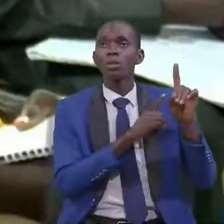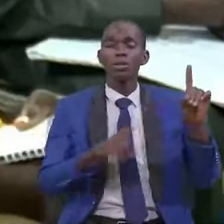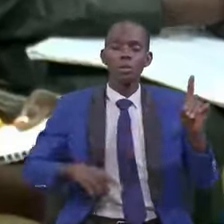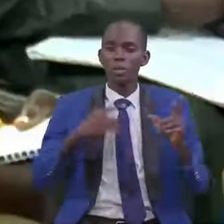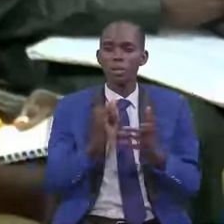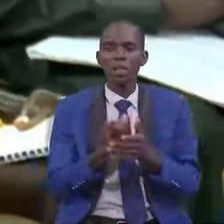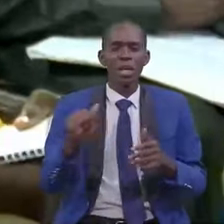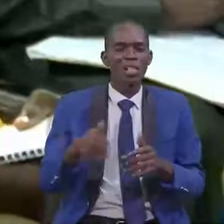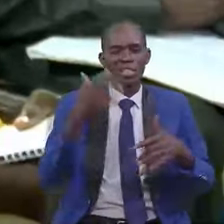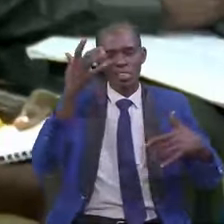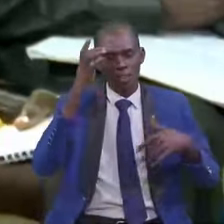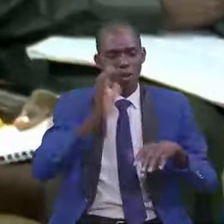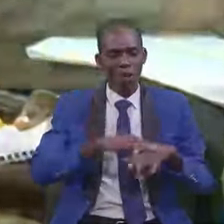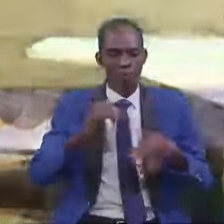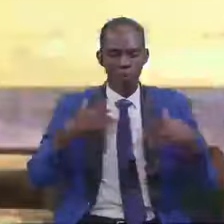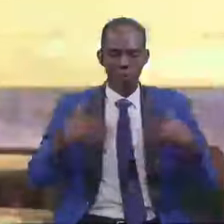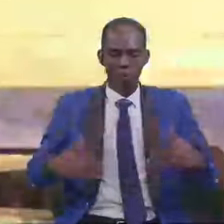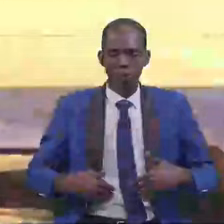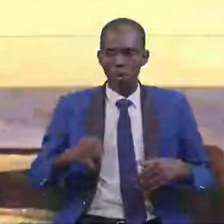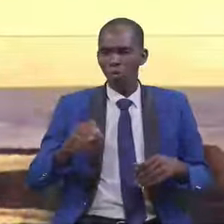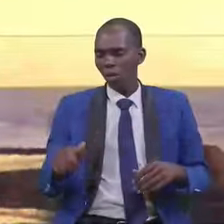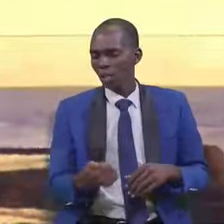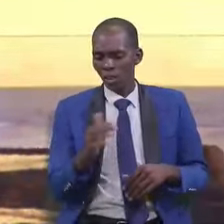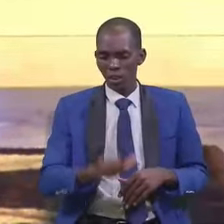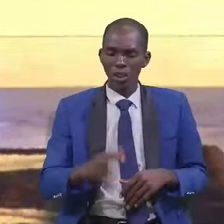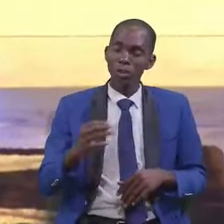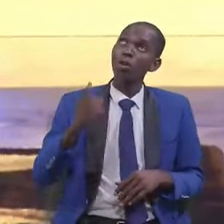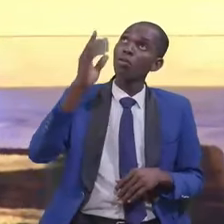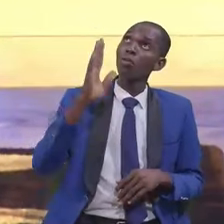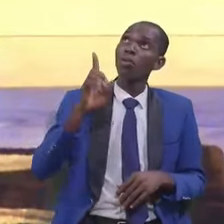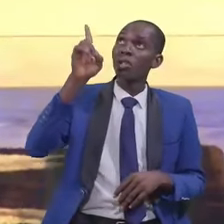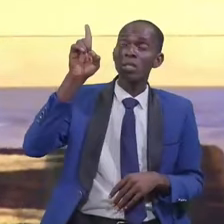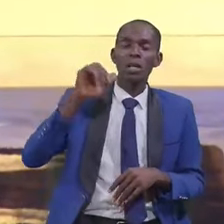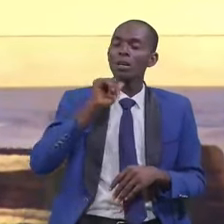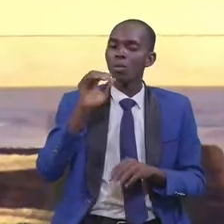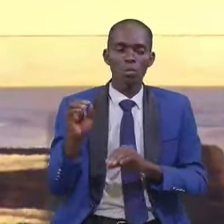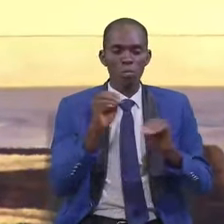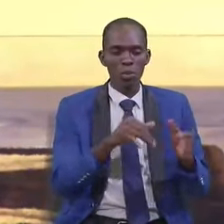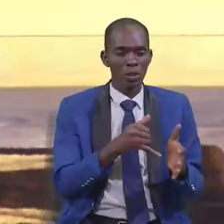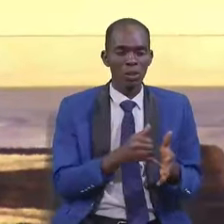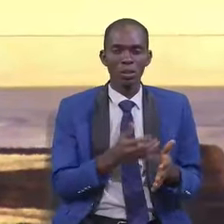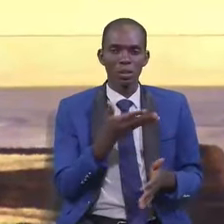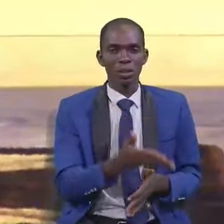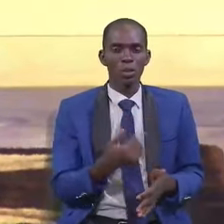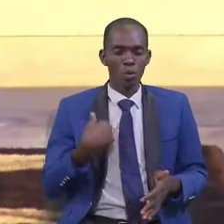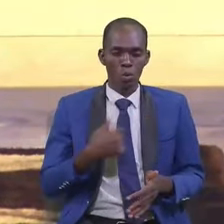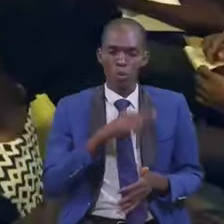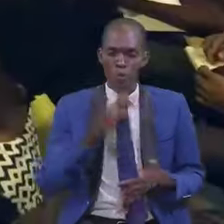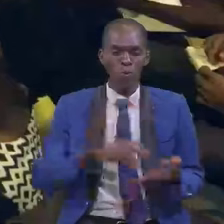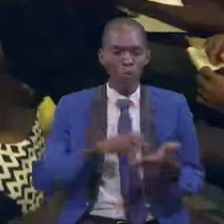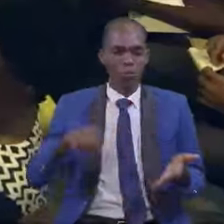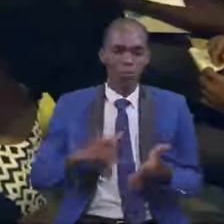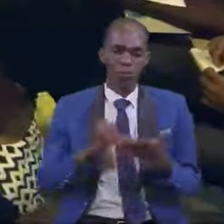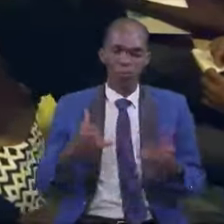Dieu, que lui ne l'a pas mise là-bas. Nous devons l'enlever ce soir. Jésus doit l'enlever ce soir.